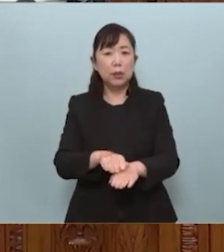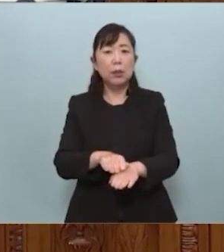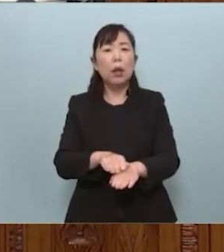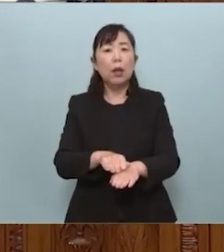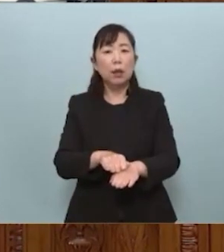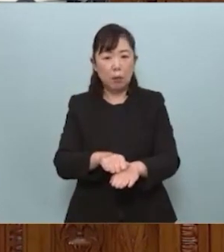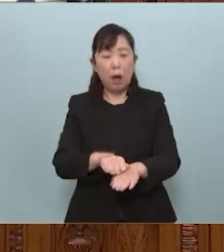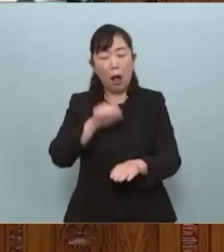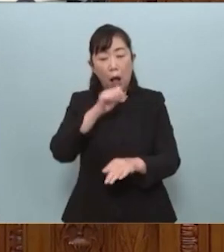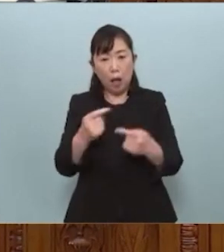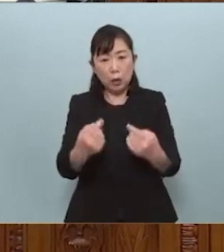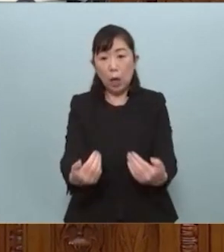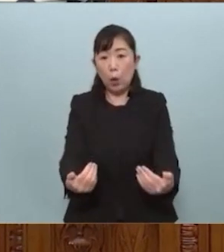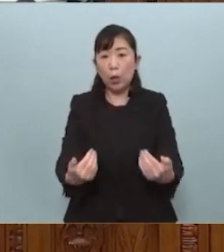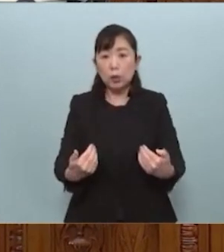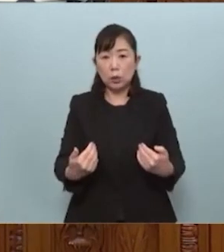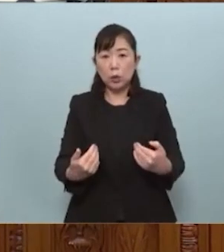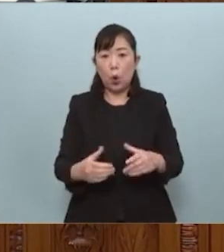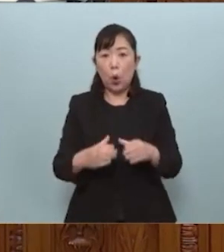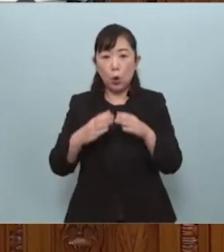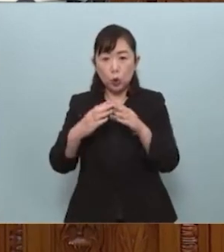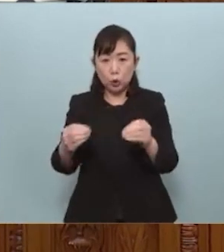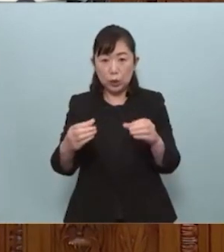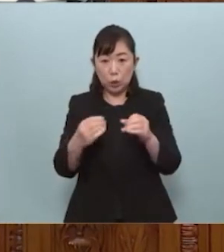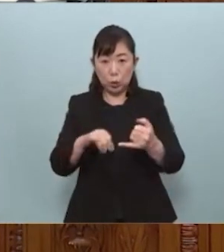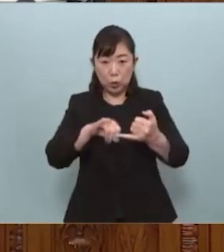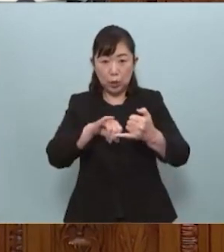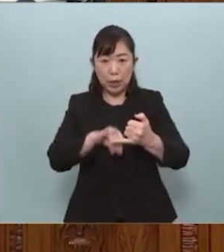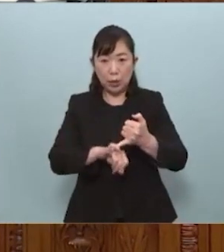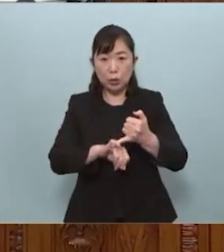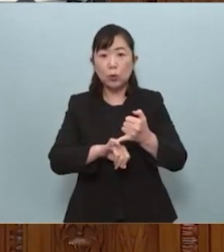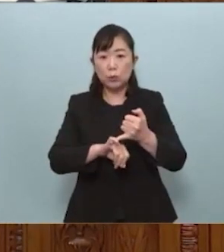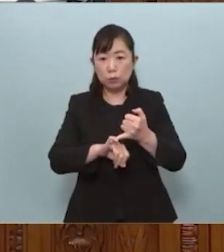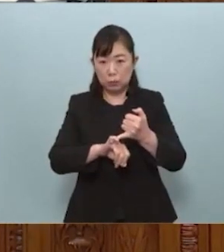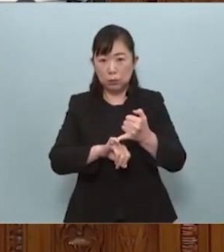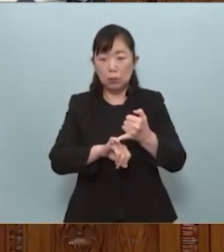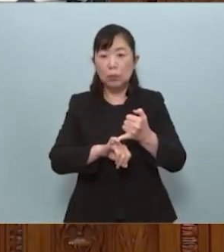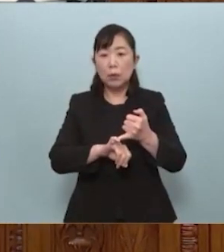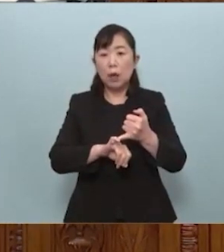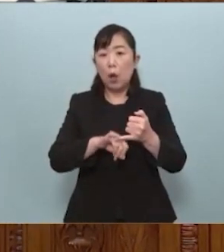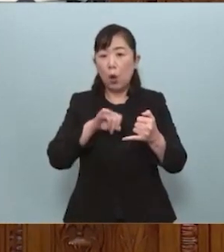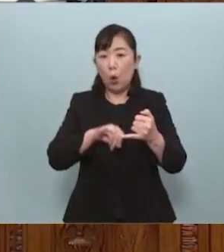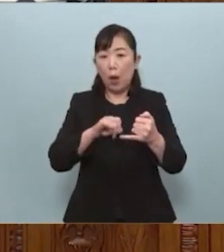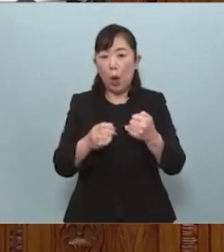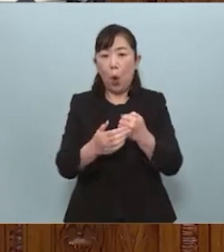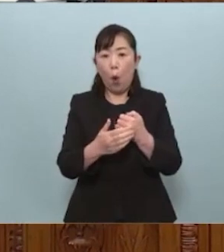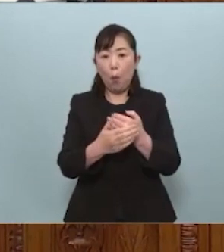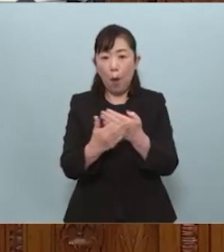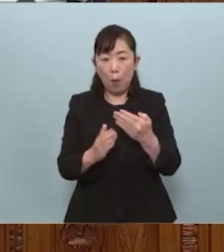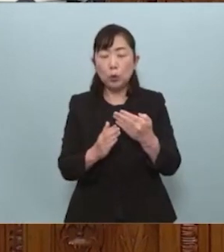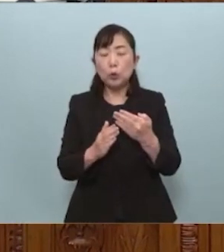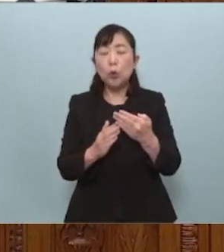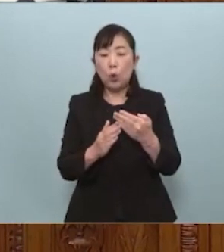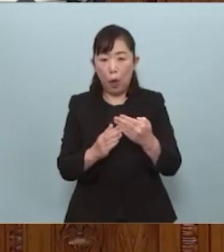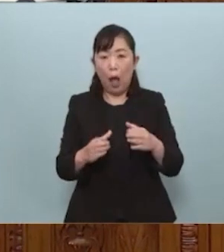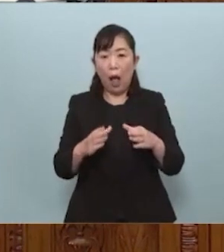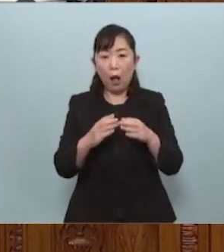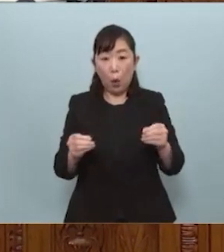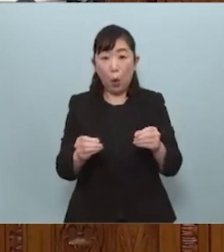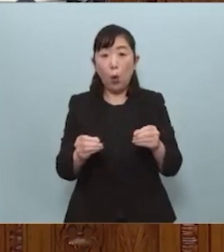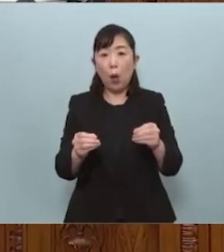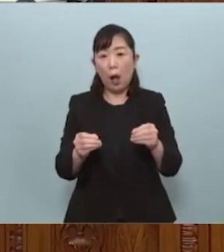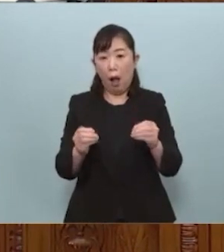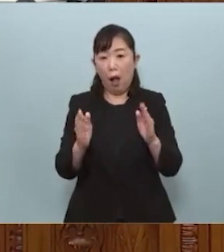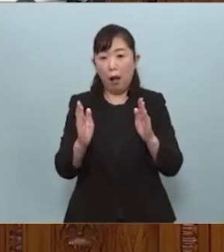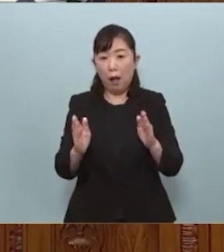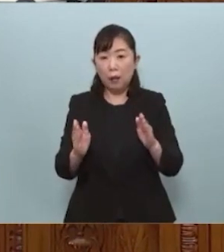することはできません。国と国との約束を守ることは、国家間の関係の基本です。日韓